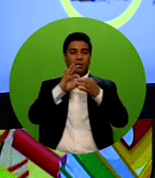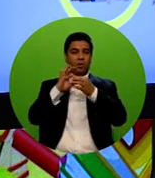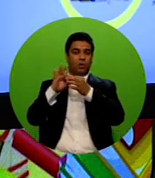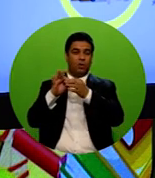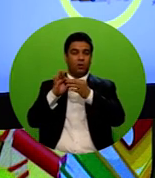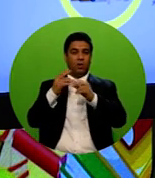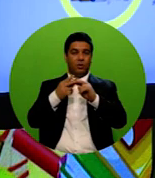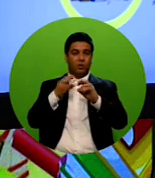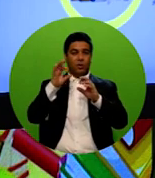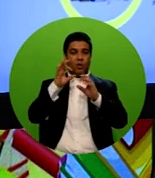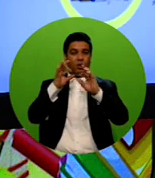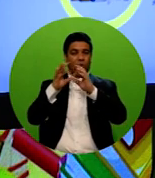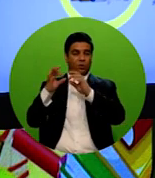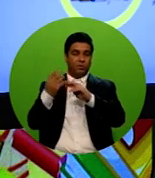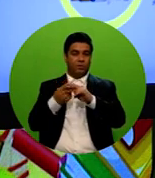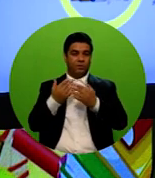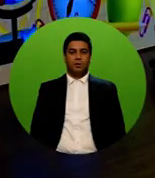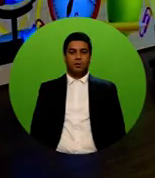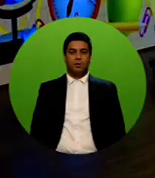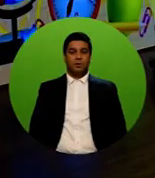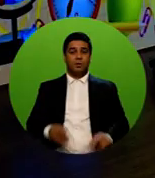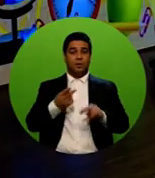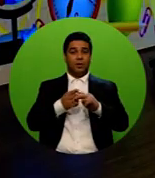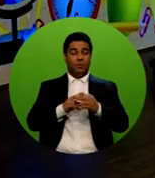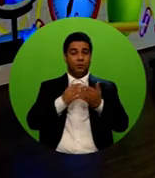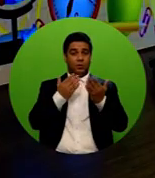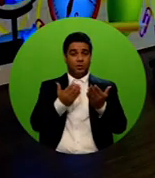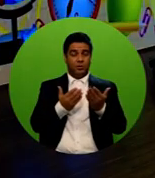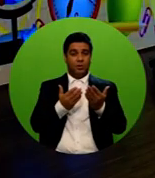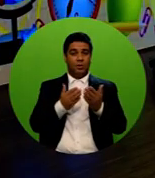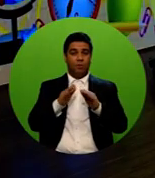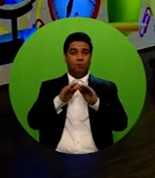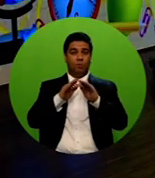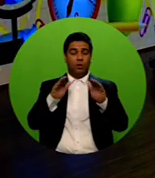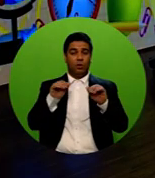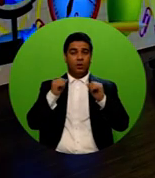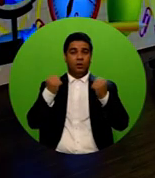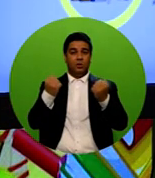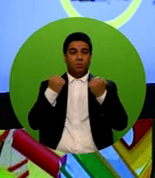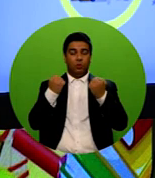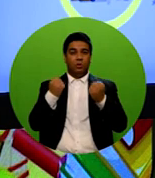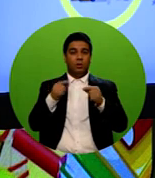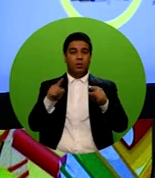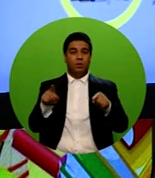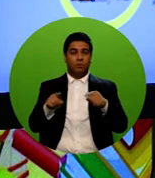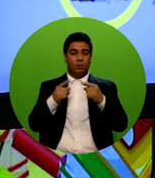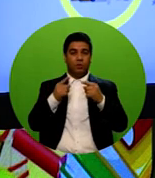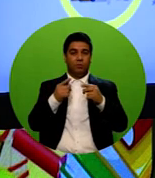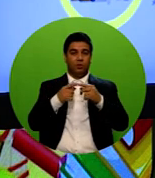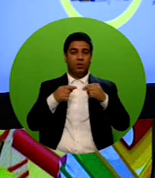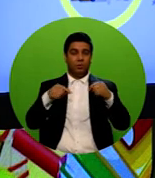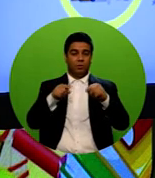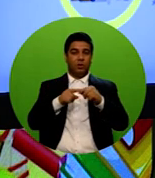halqa emblemasi ishlatiladi. Mana bu yerda bolalar sportini rivojlantirish